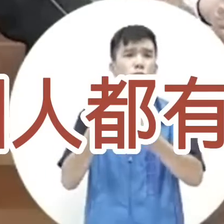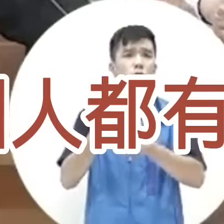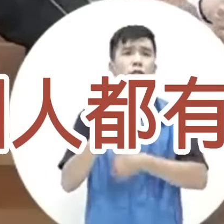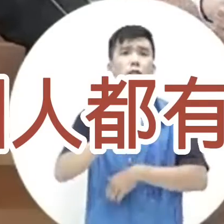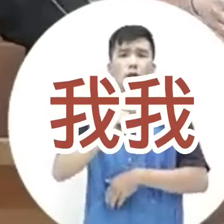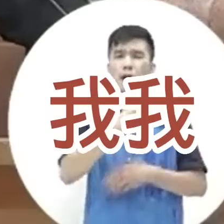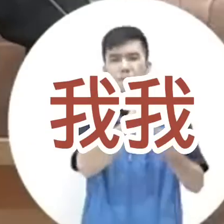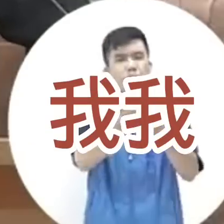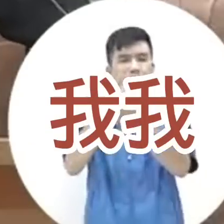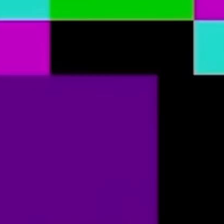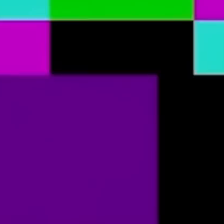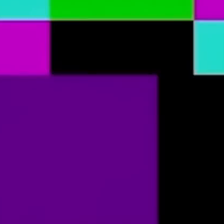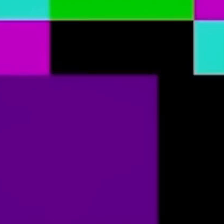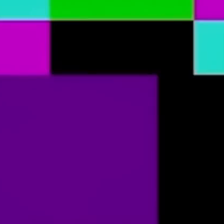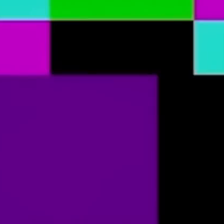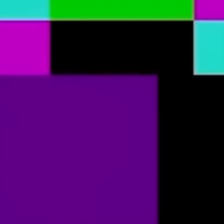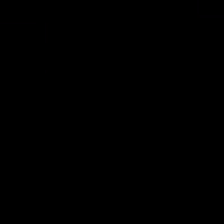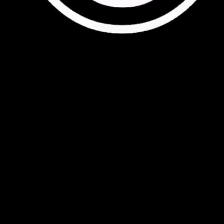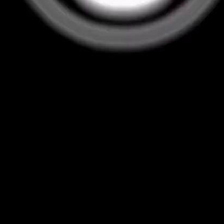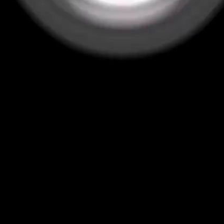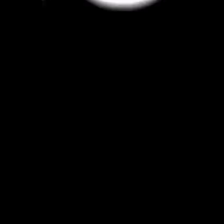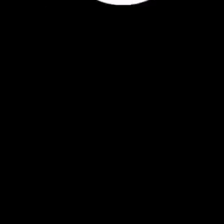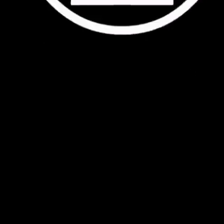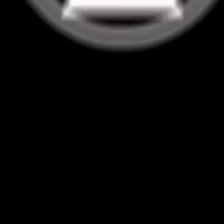人都有机会。 我们。